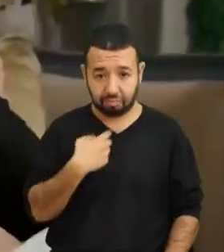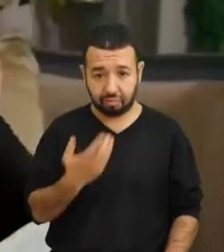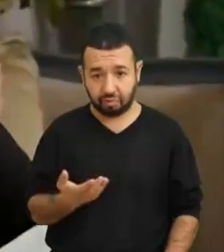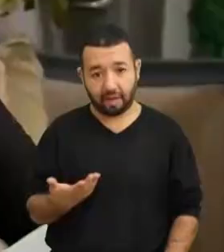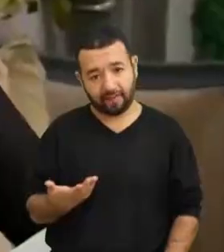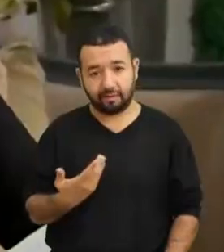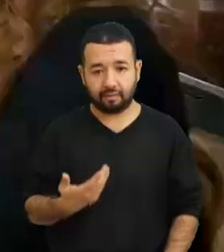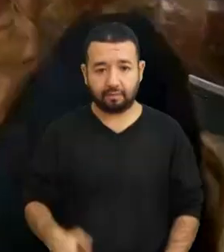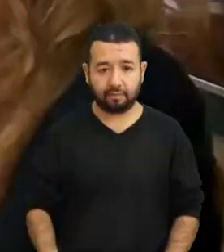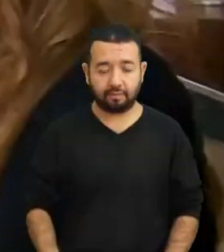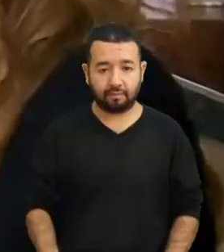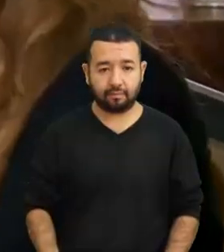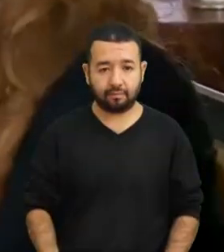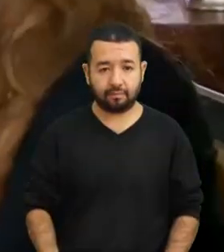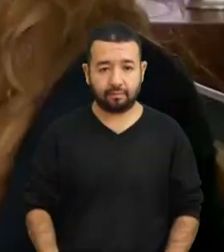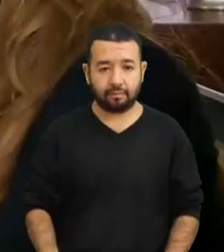Evet.